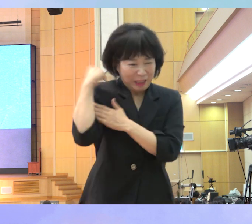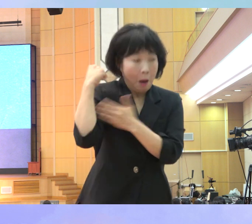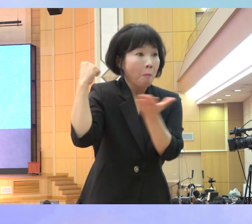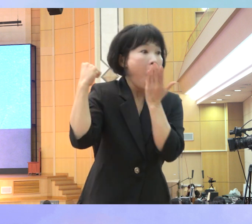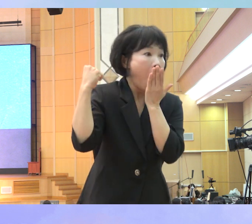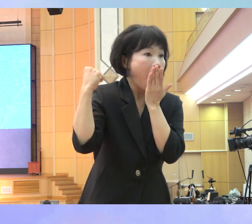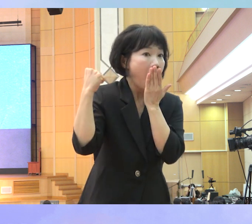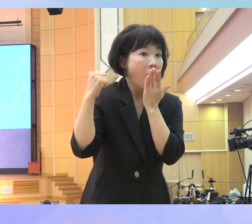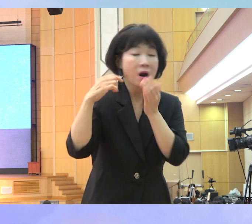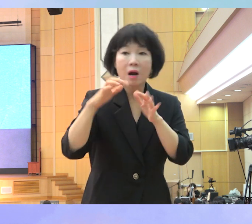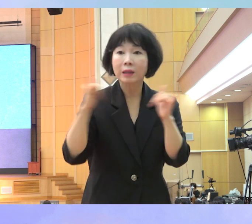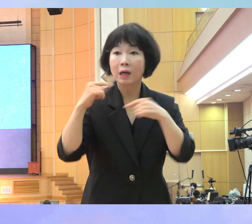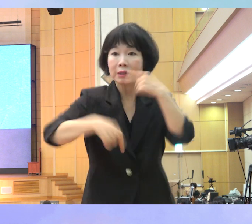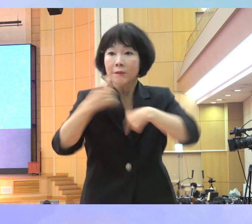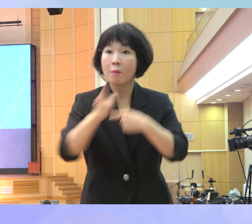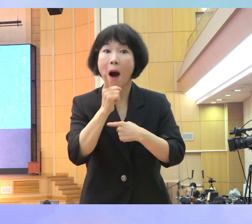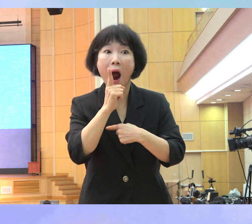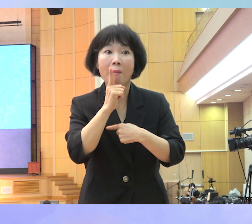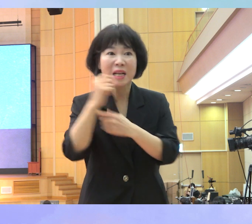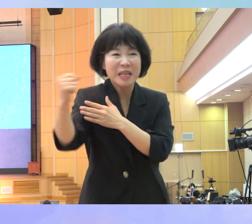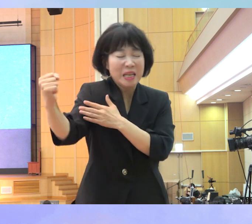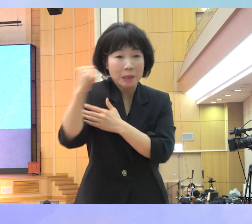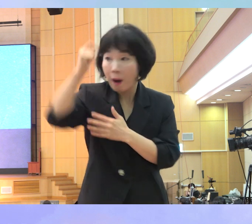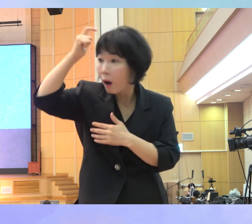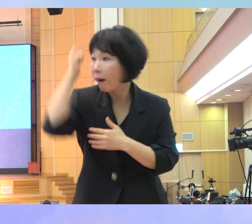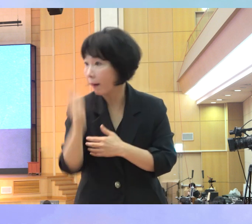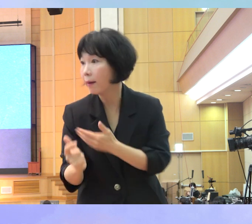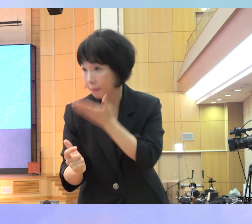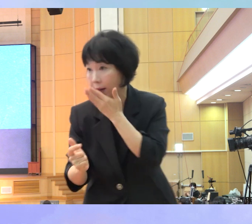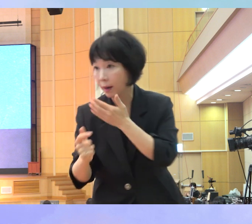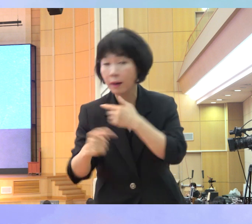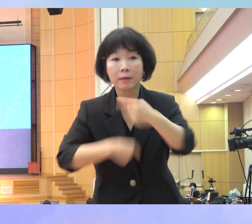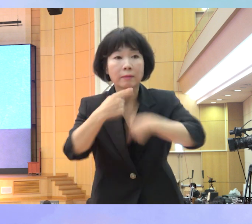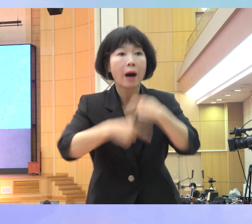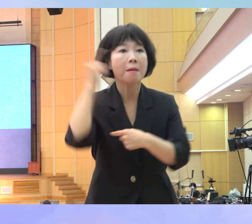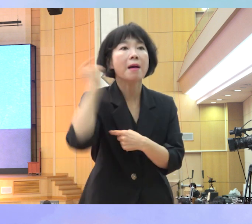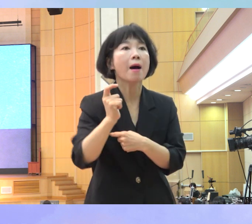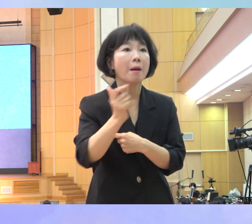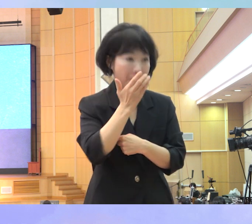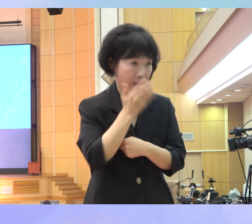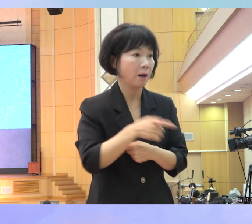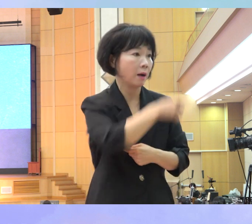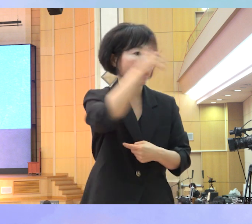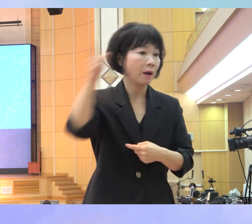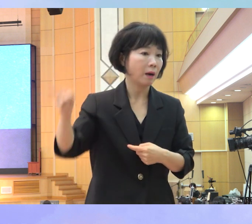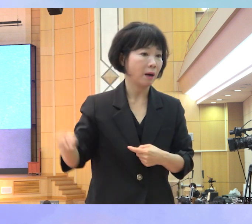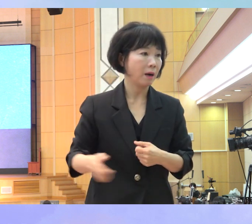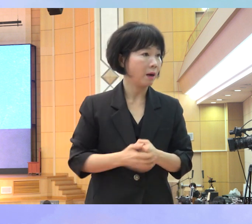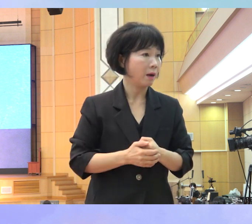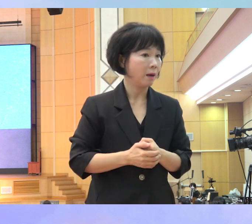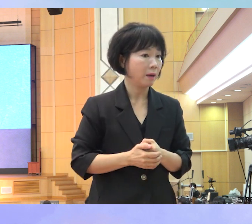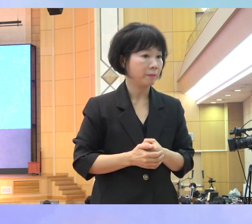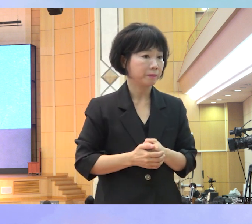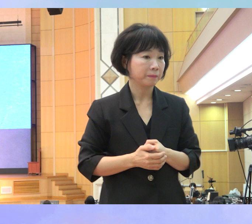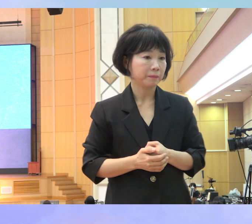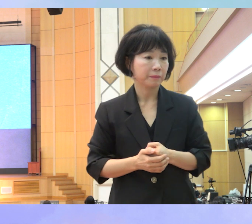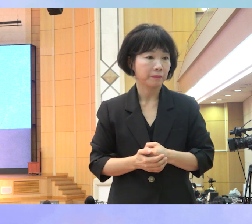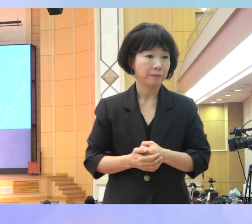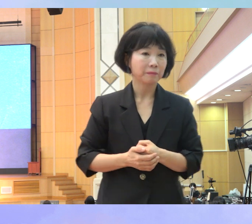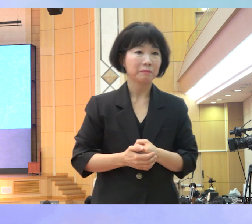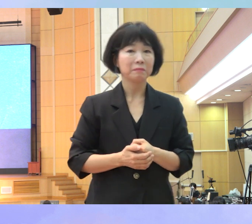할 만큼의 힘이 세다. 게다가 수명은 어찌나 긴지